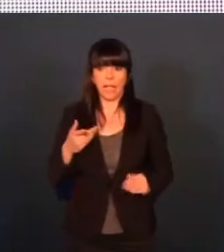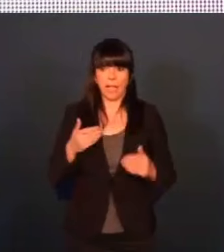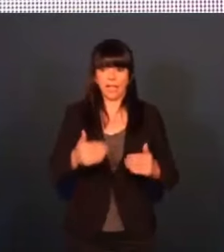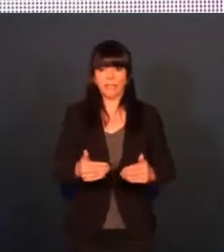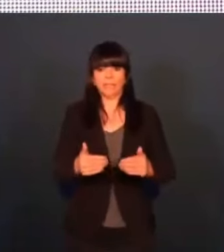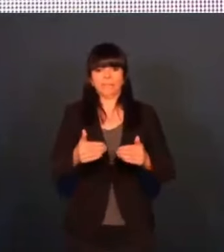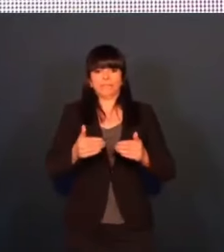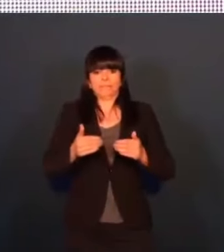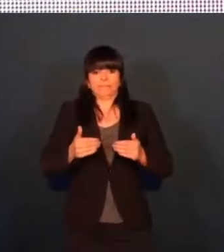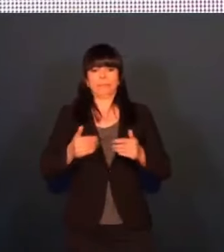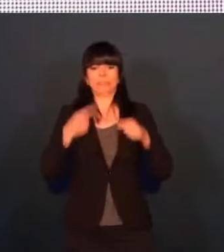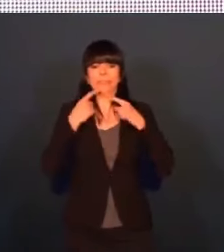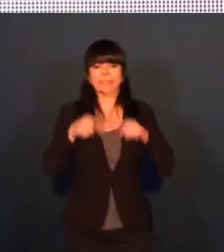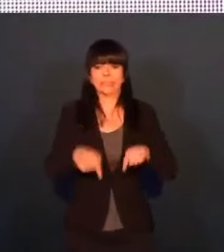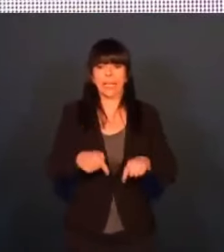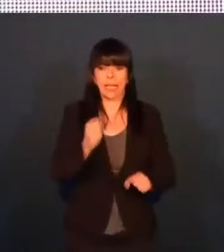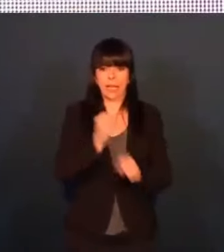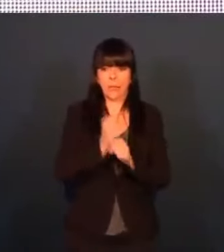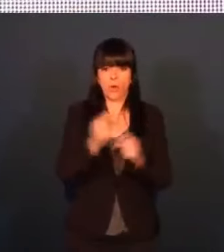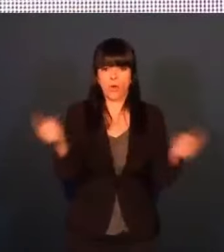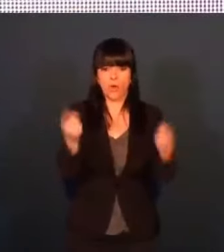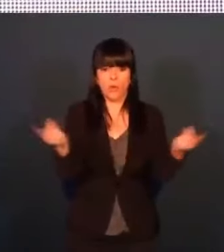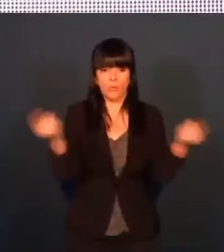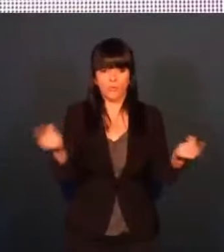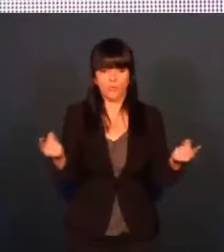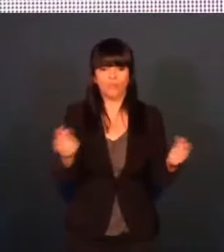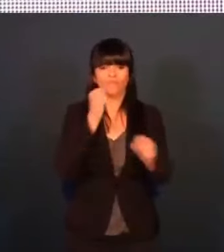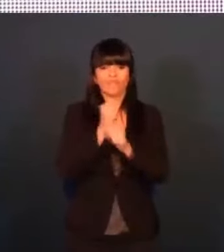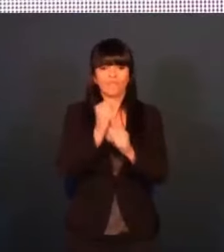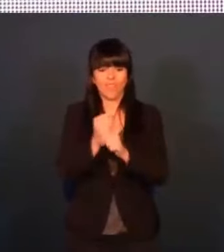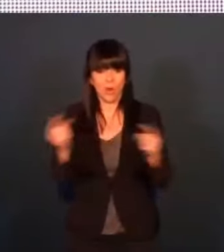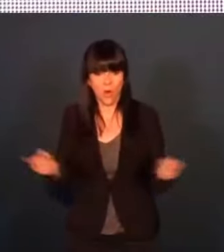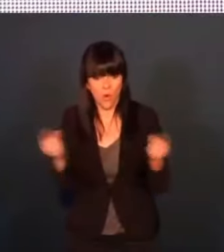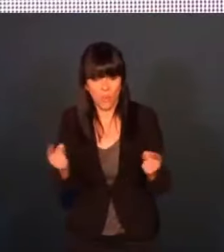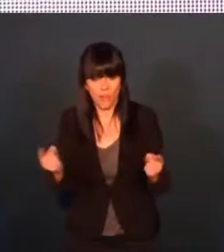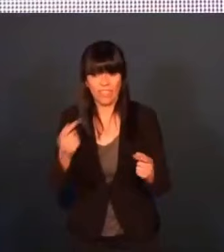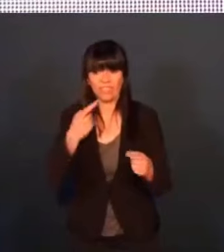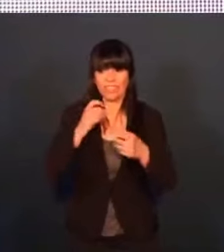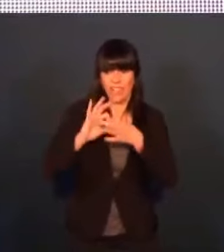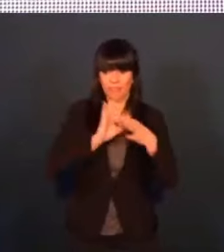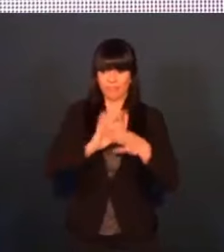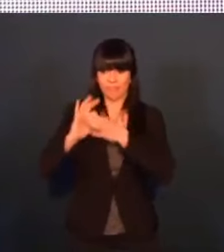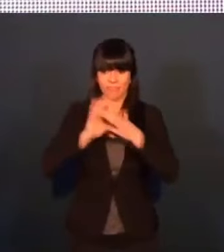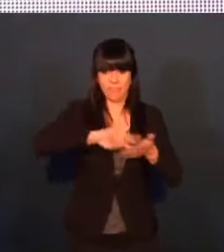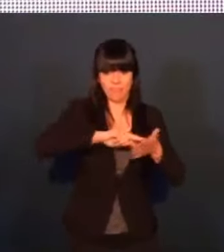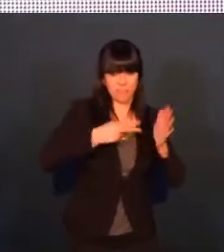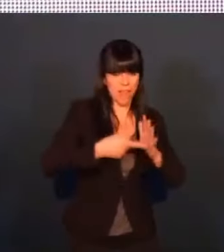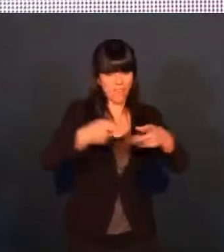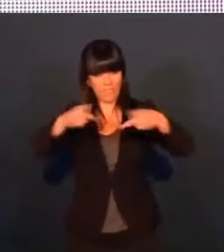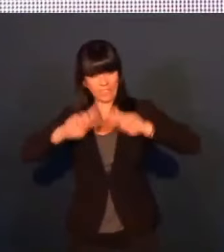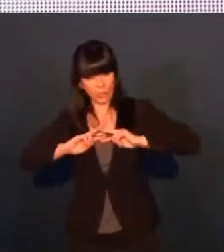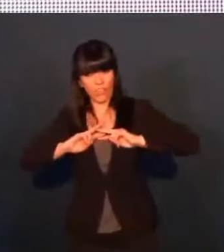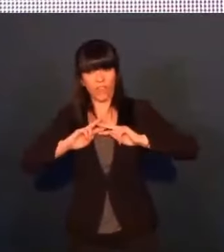работата по управленската и законодателната програма, от работата по плана за възстановяване и устойчивост и от другите задачи, които